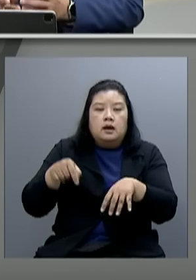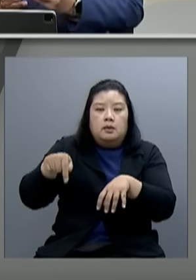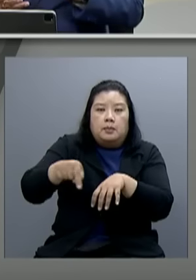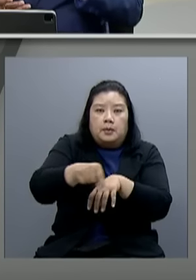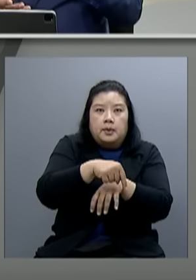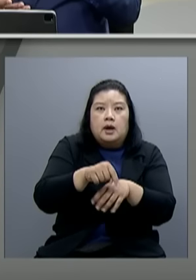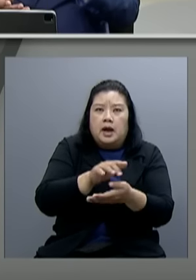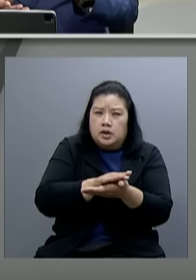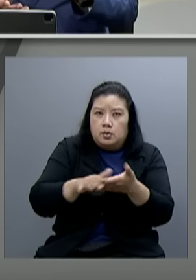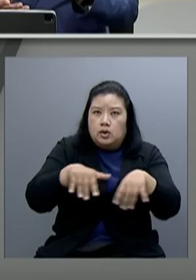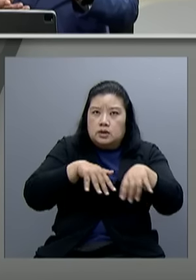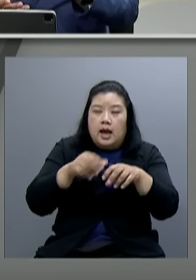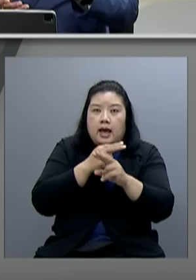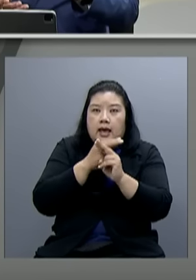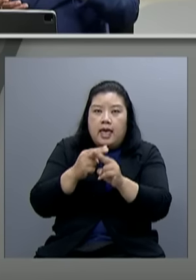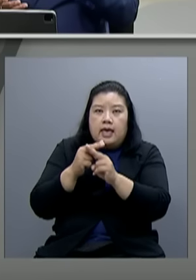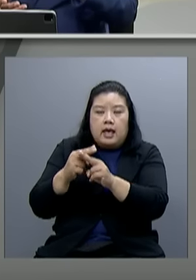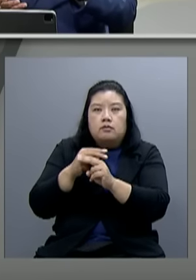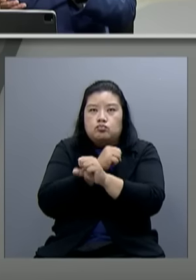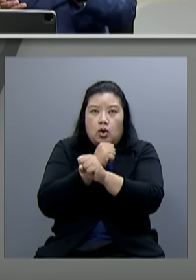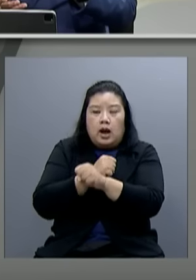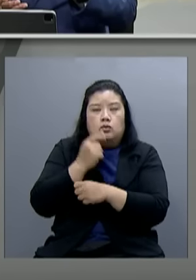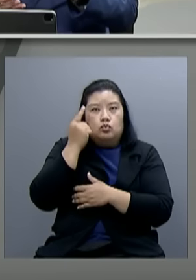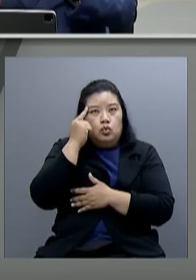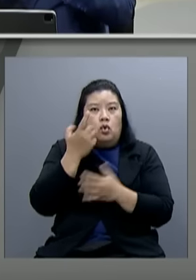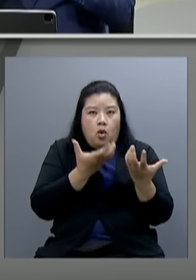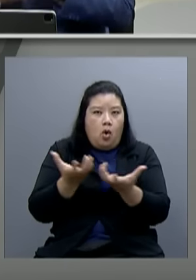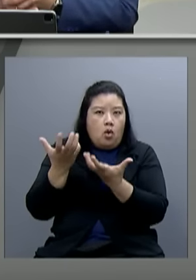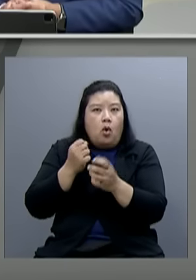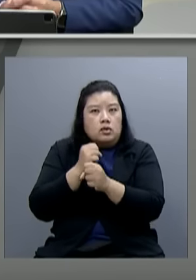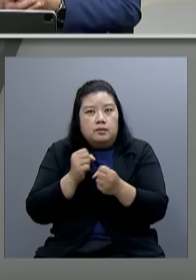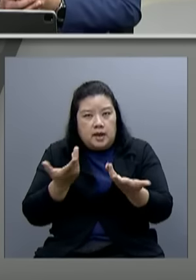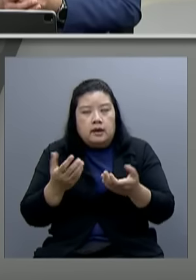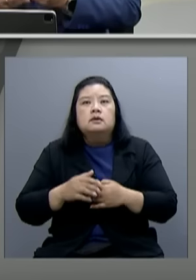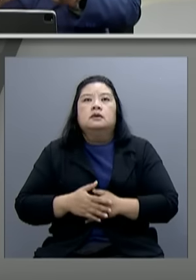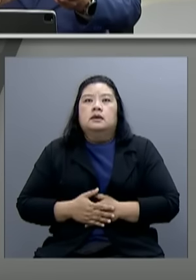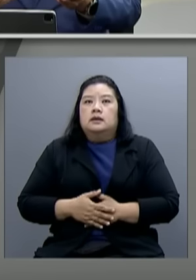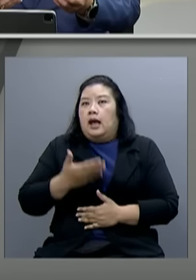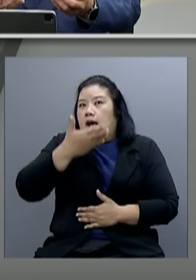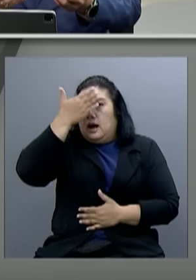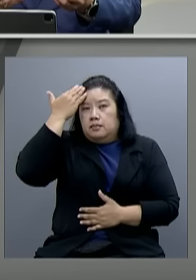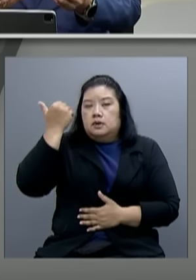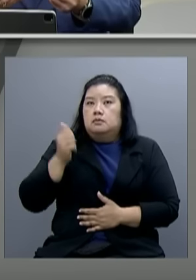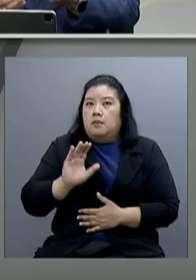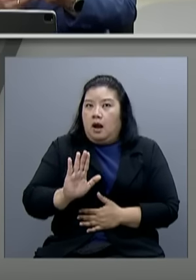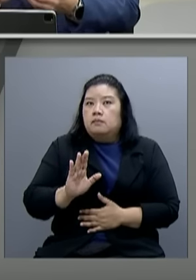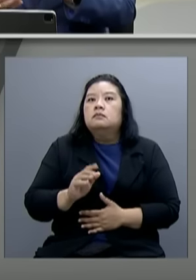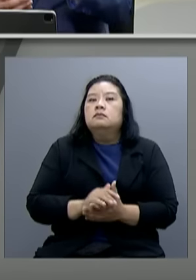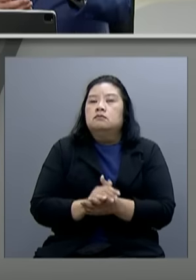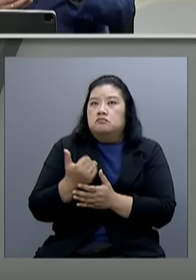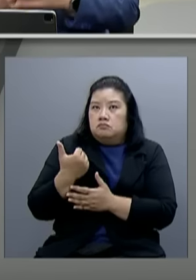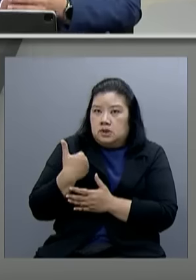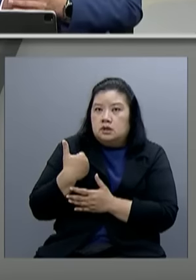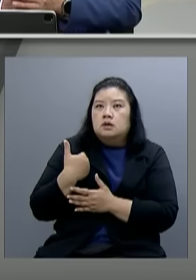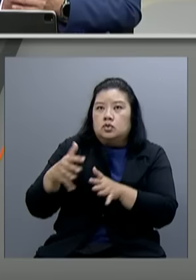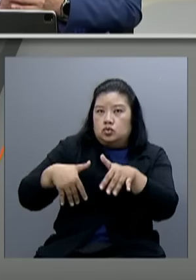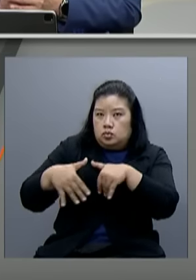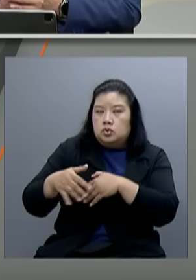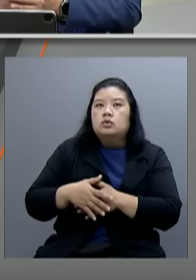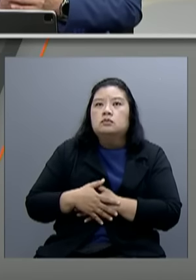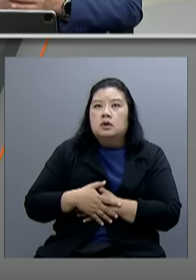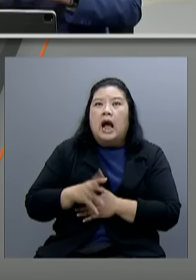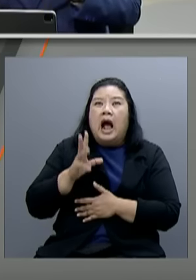นะครับเพื่อที่จะรับทราบนะครับว่าต้องเตรียมเท่าไหร่นะครับแล้วก็สิ่งสำคัญครับเพราะเราโดนพี่น้องประชาชนในภาพข่าวประ